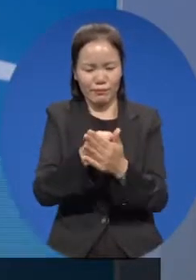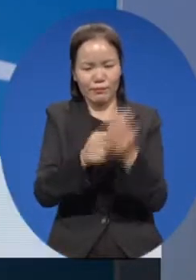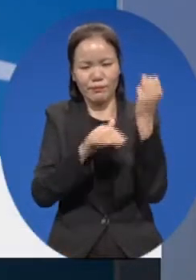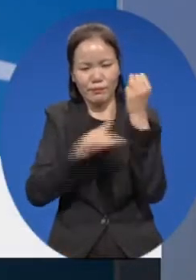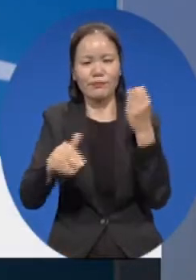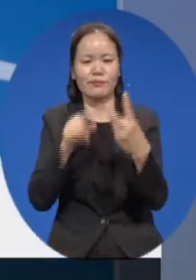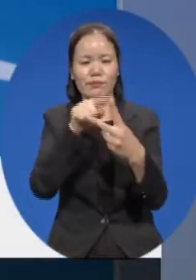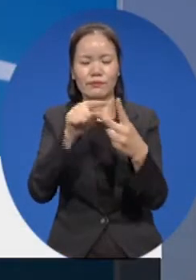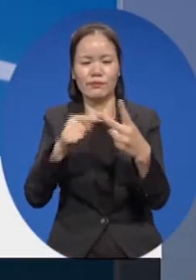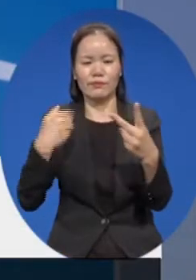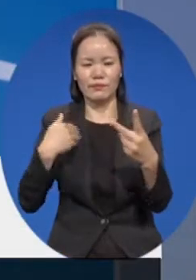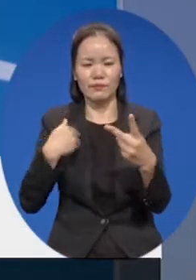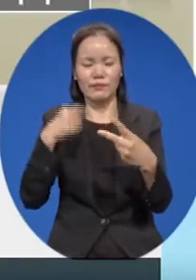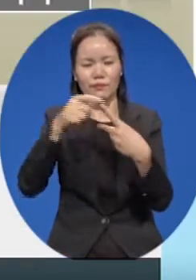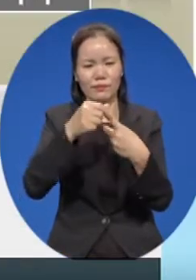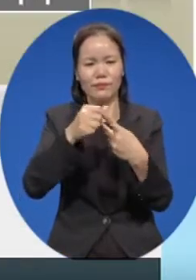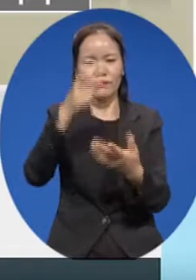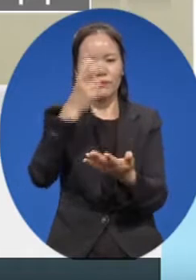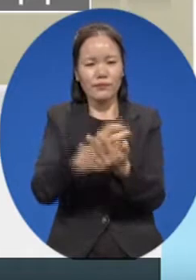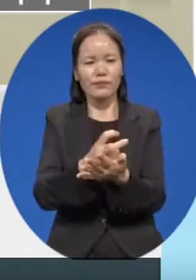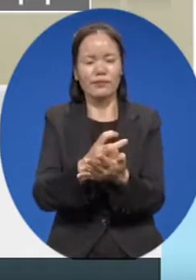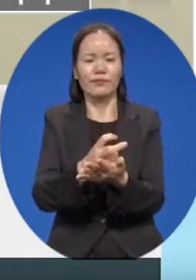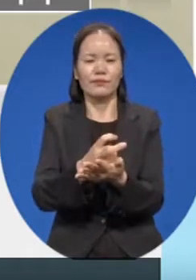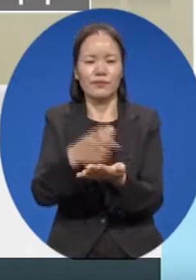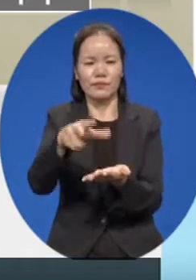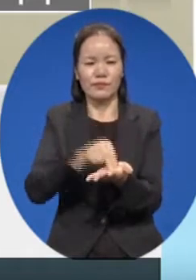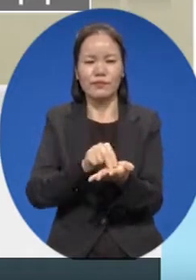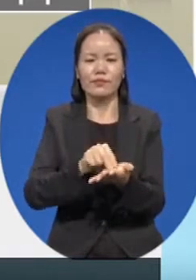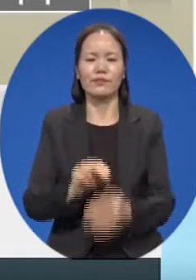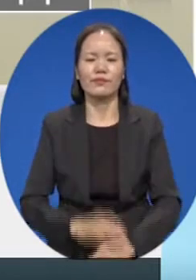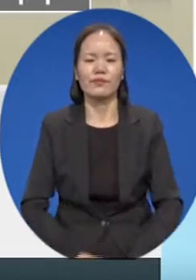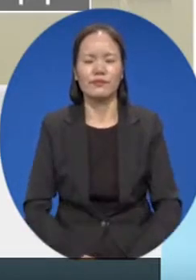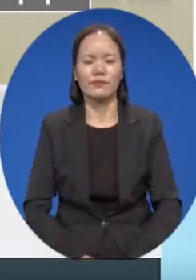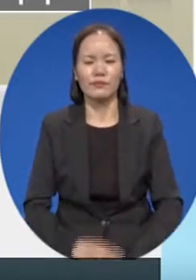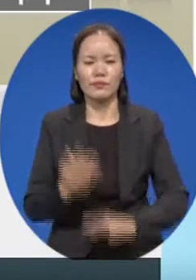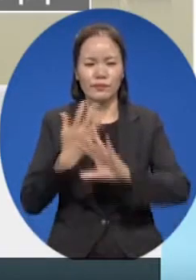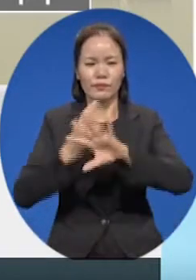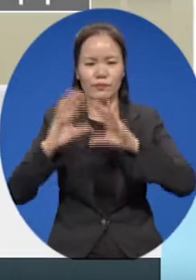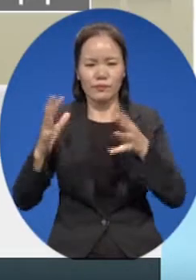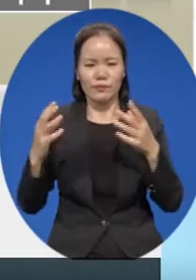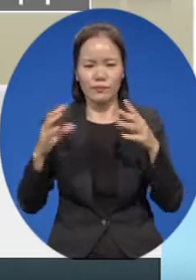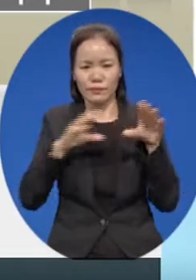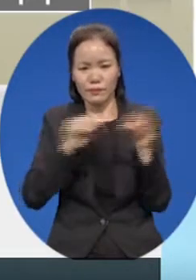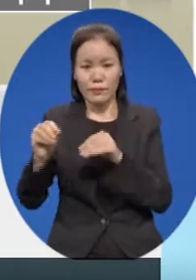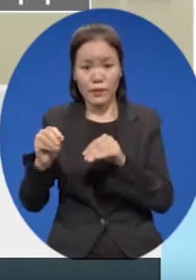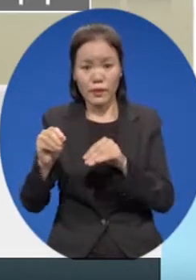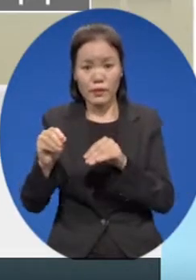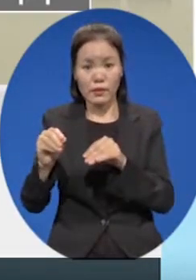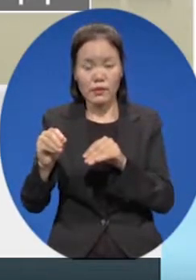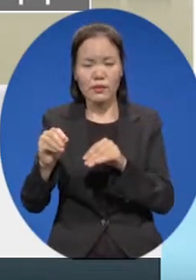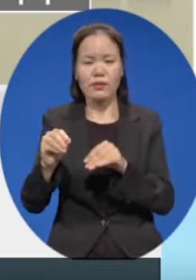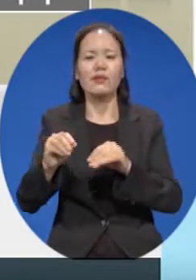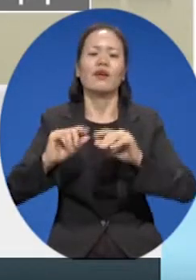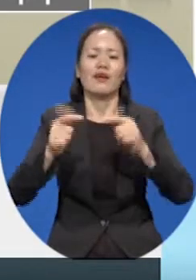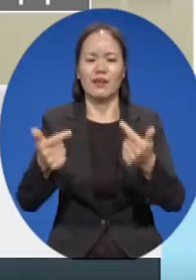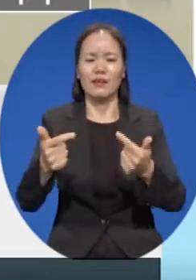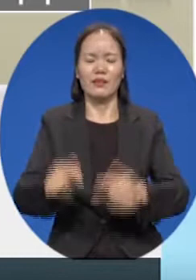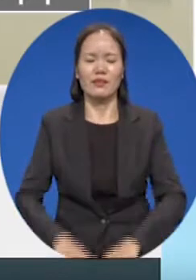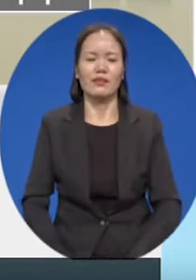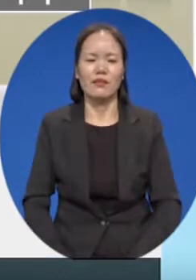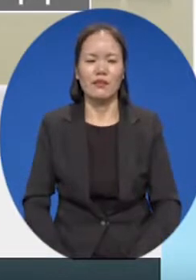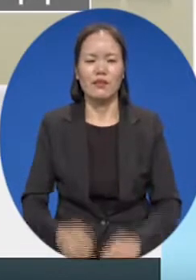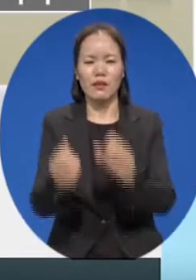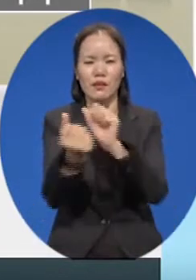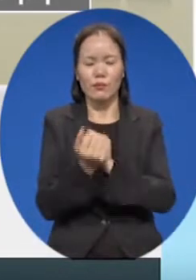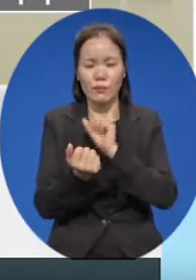보는데요. 하나는 법적인 문제입니다. 이제 법적인 문제에서 그 해외여행이 금지되어 있나요? 뭐 그렇진 않죠.